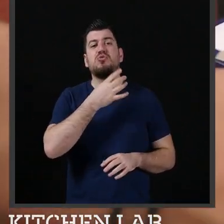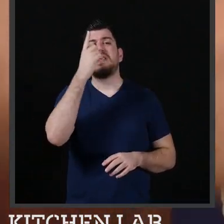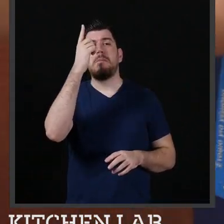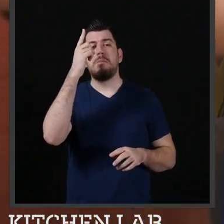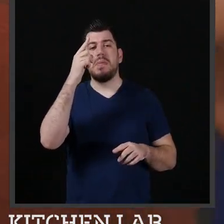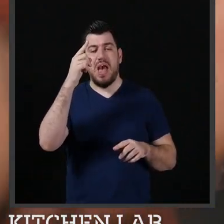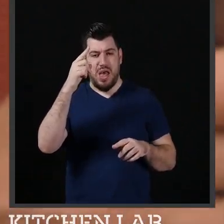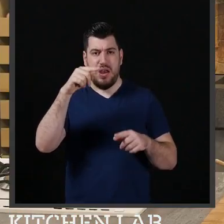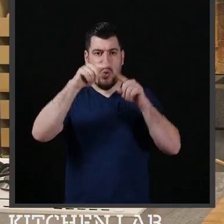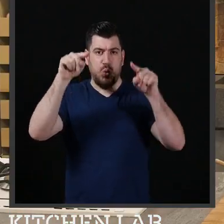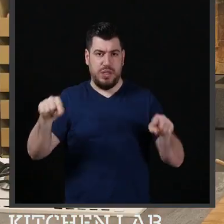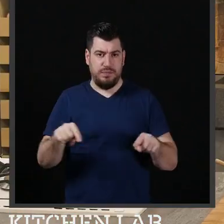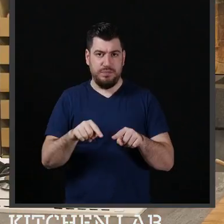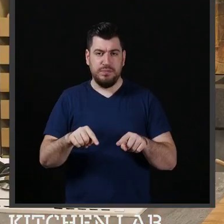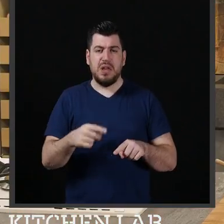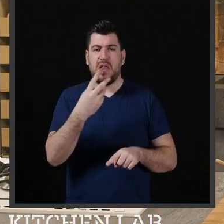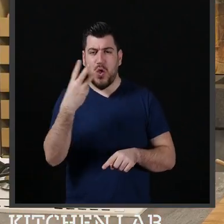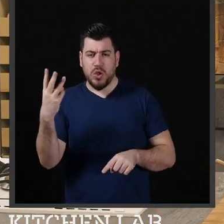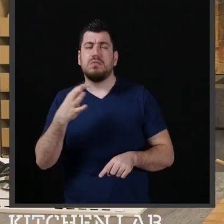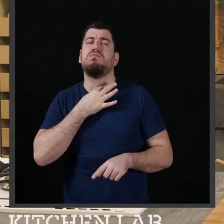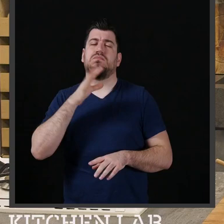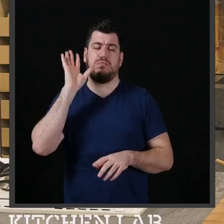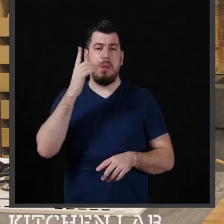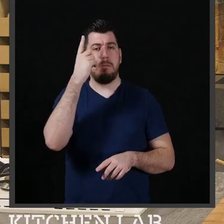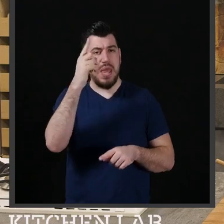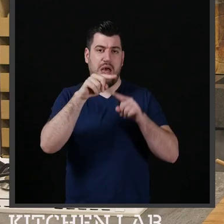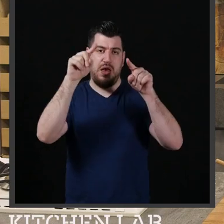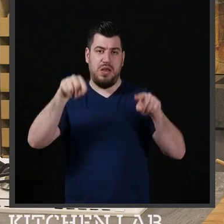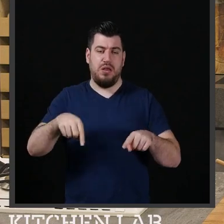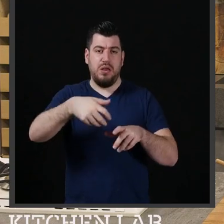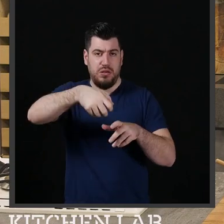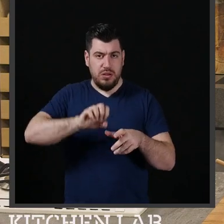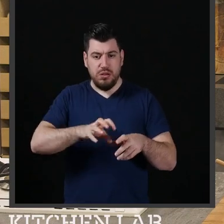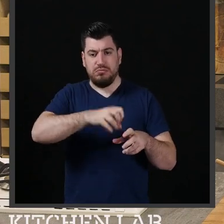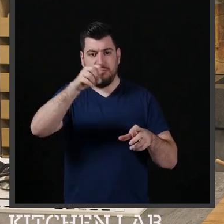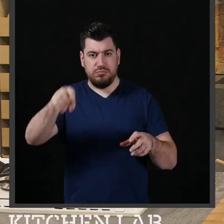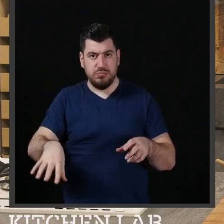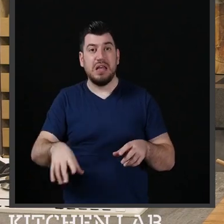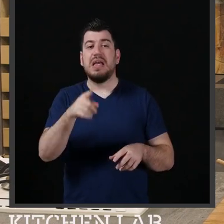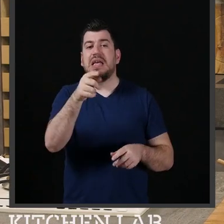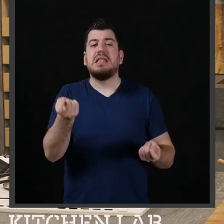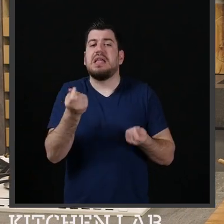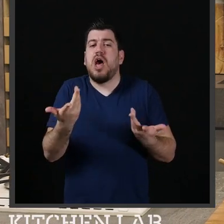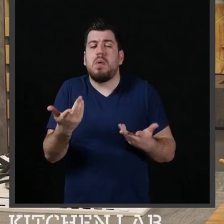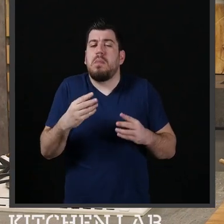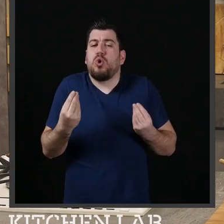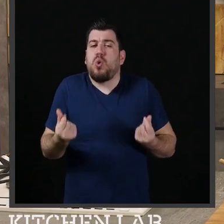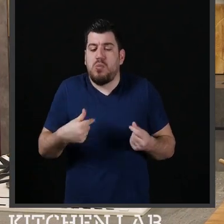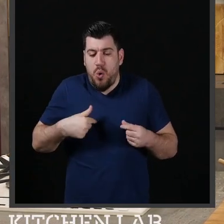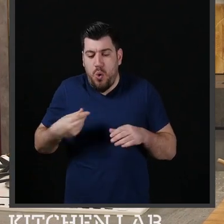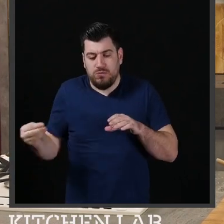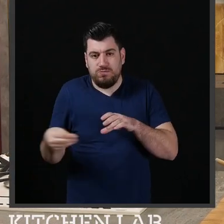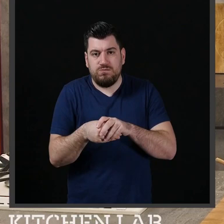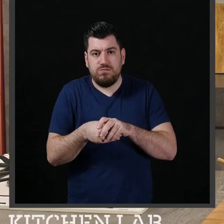αγοράσετε δύο και τρεις. Απλά, το μόνο που έχετε να κάνετε είναι: κοιτάξτε τον τρόπο που χρησιμοποιώ εγώ για να γεμίσω τα κανελόνια. Γιατί κάποιους τους